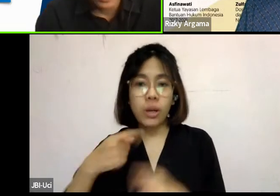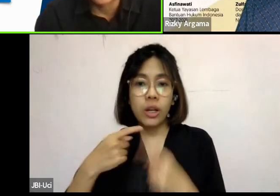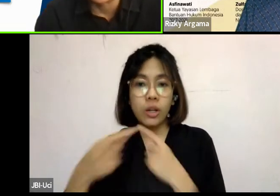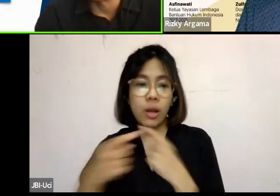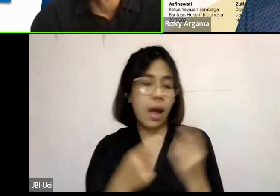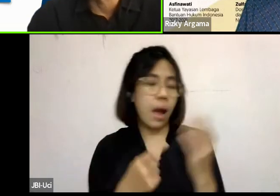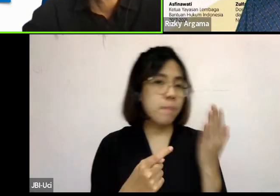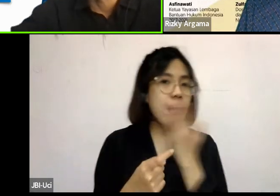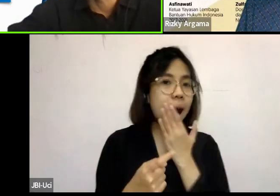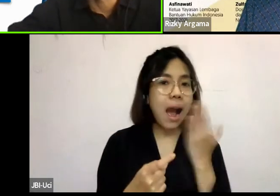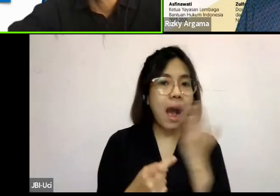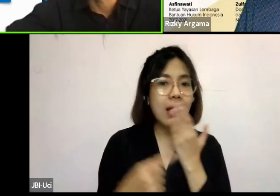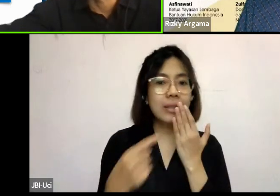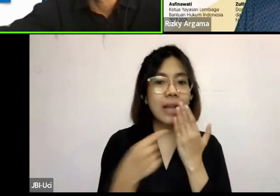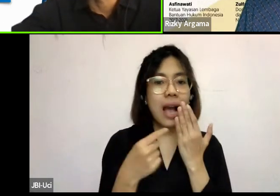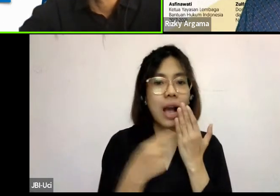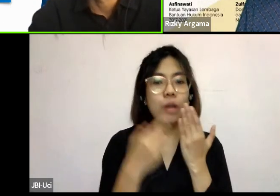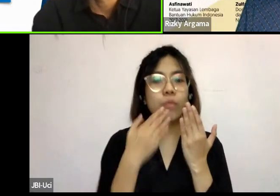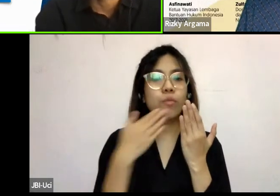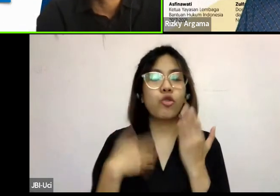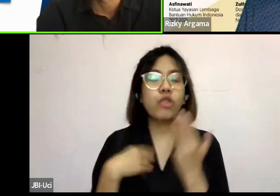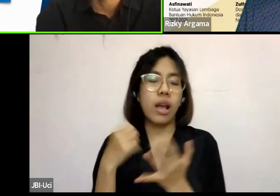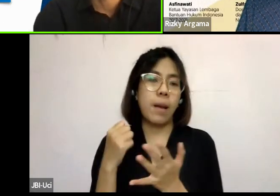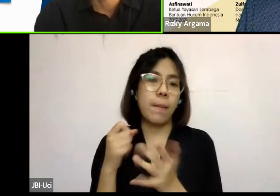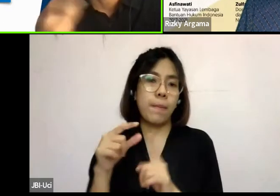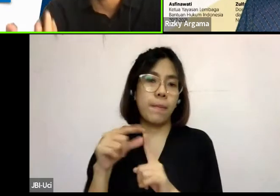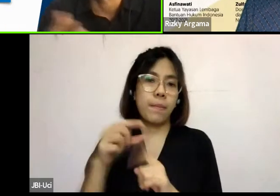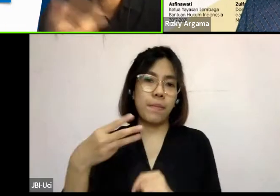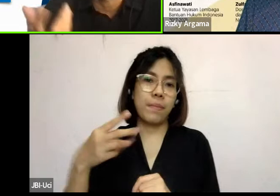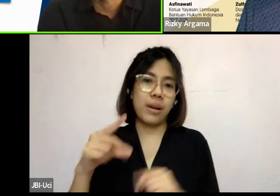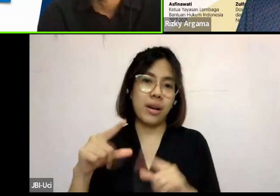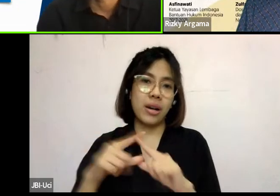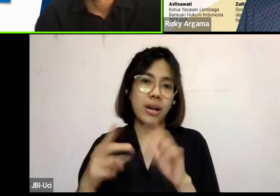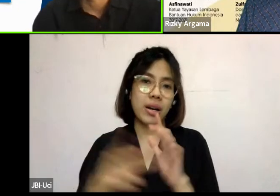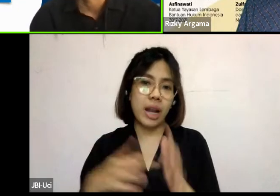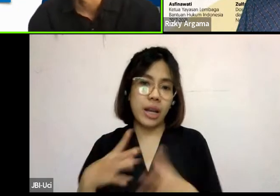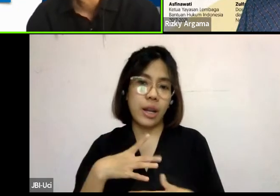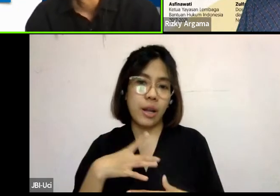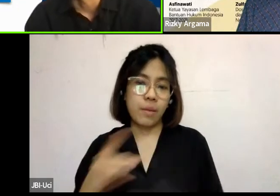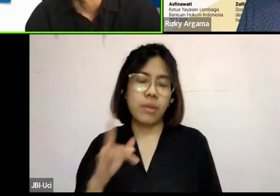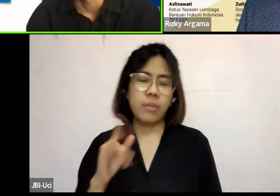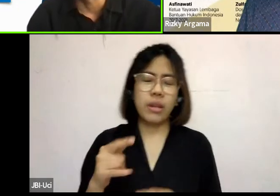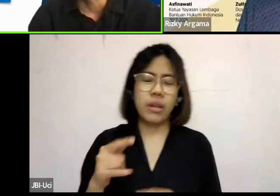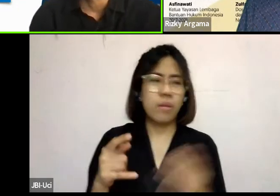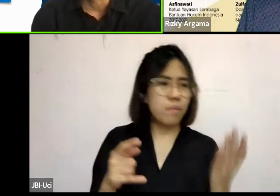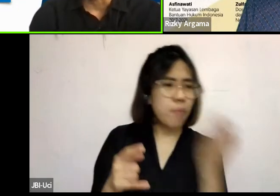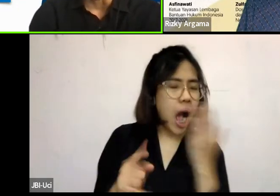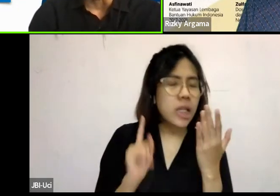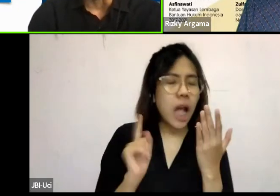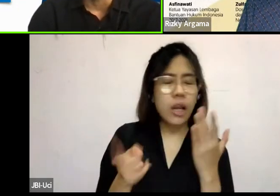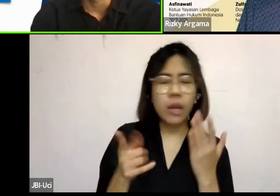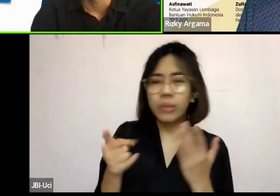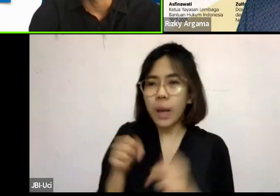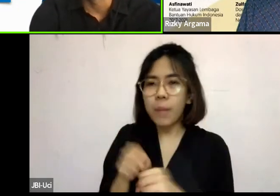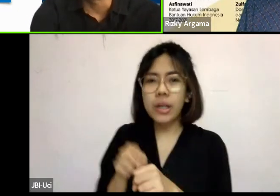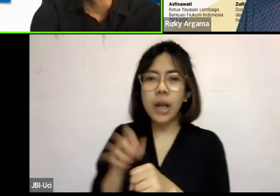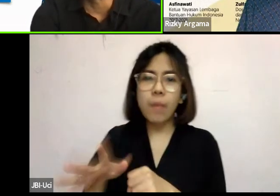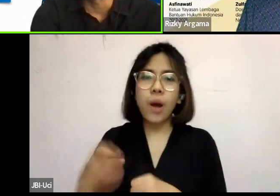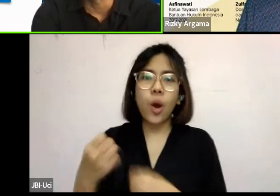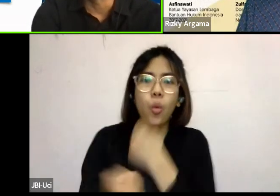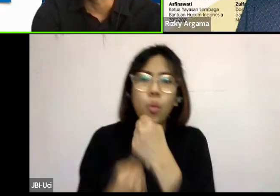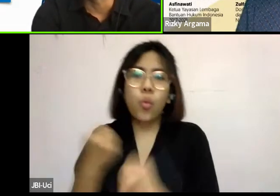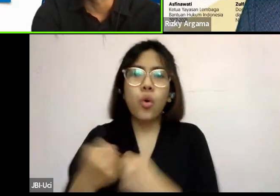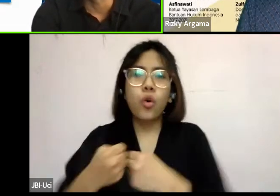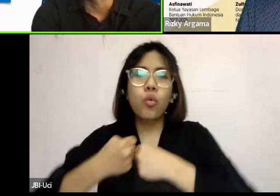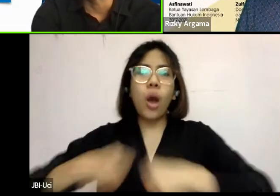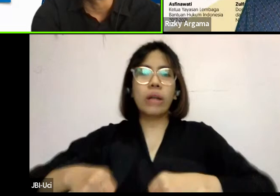jadi jadi punya peranan yang menarik misalnya membatasi kekuasaan dan segala macam Nah yang kedua